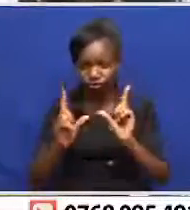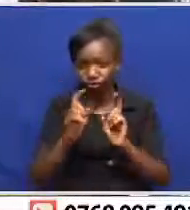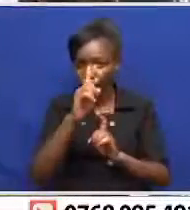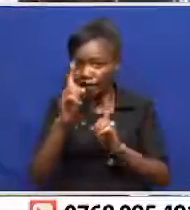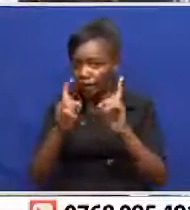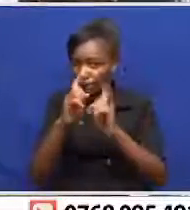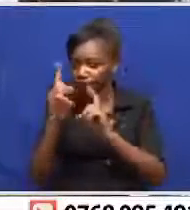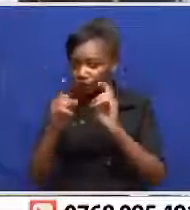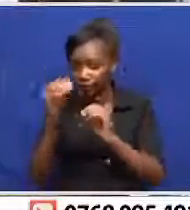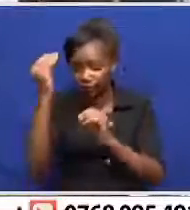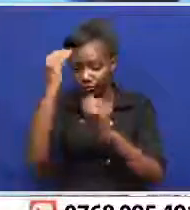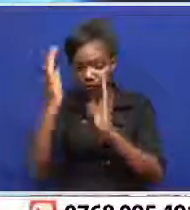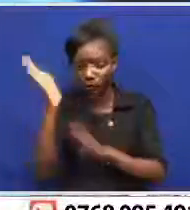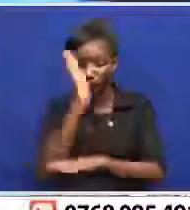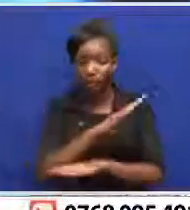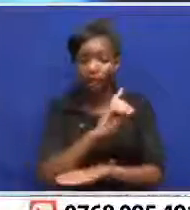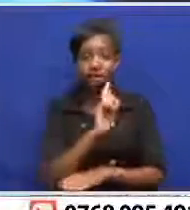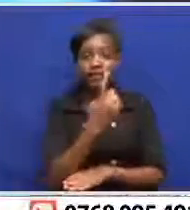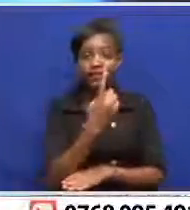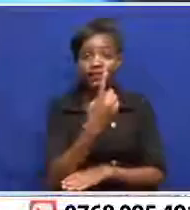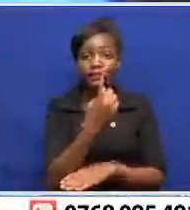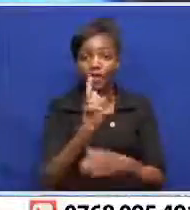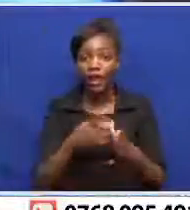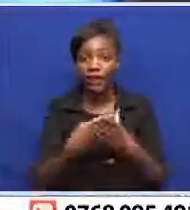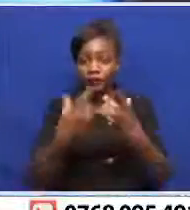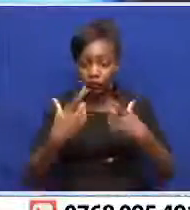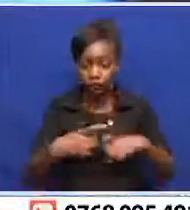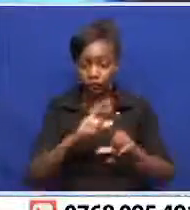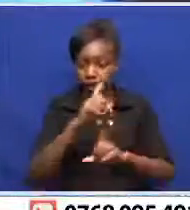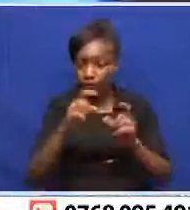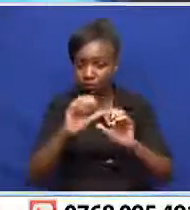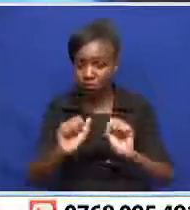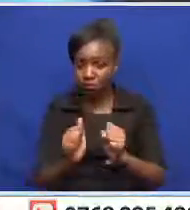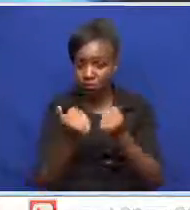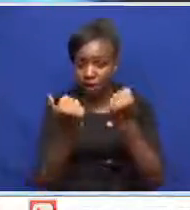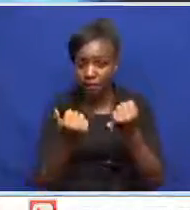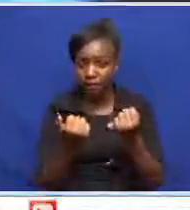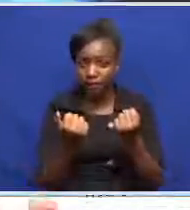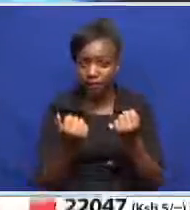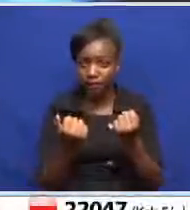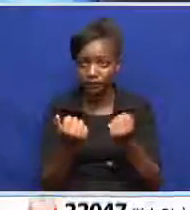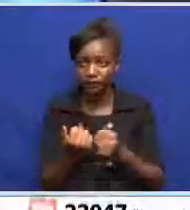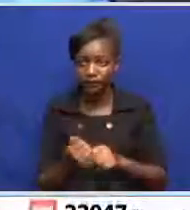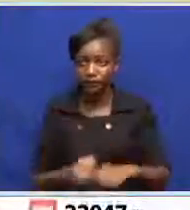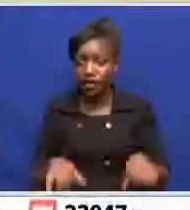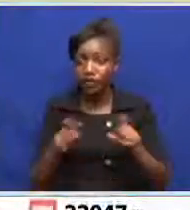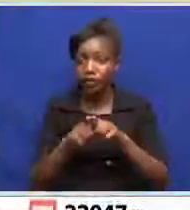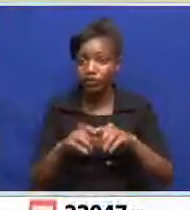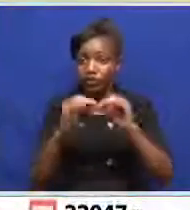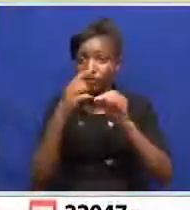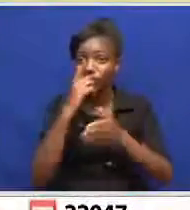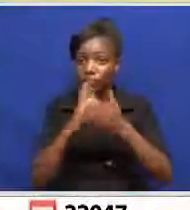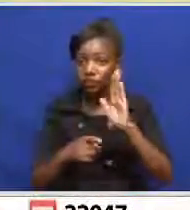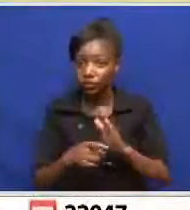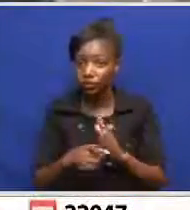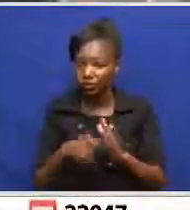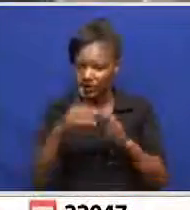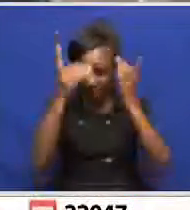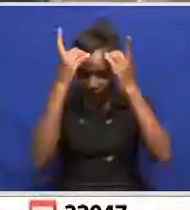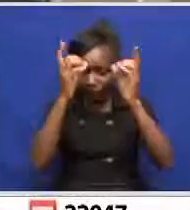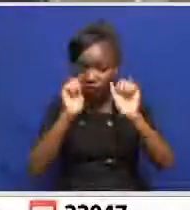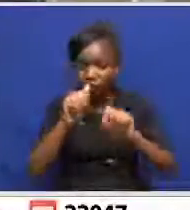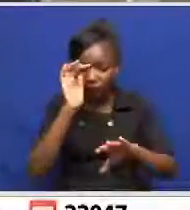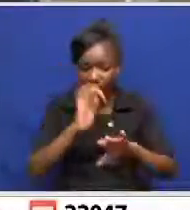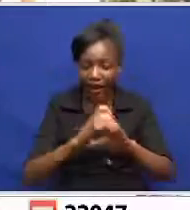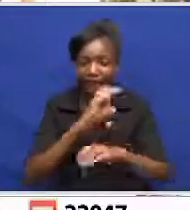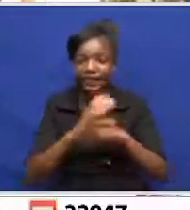na wale wa darasa la Nane kurea kwanza ili kufanya mhani wa kitaifa na Waka huko wza kuwa hatua hiyo itara kalenda ya